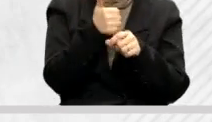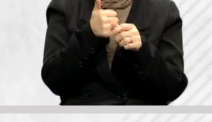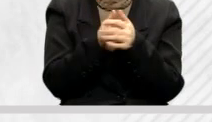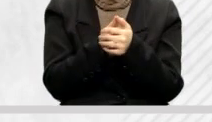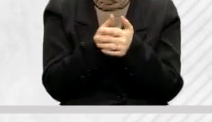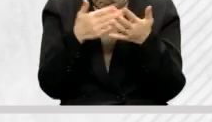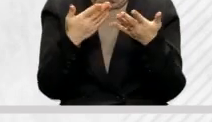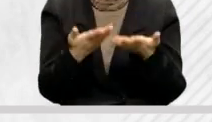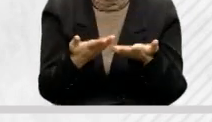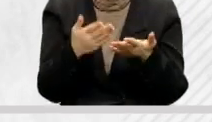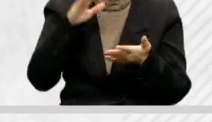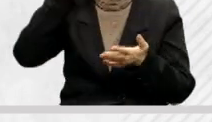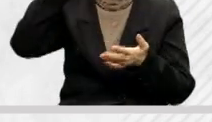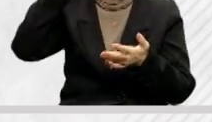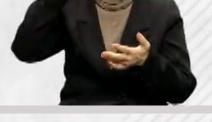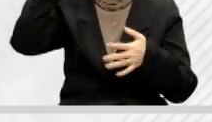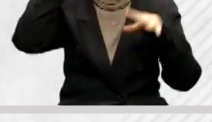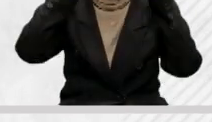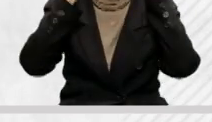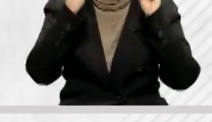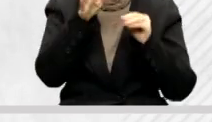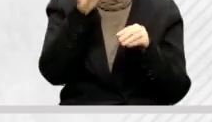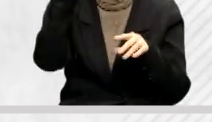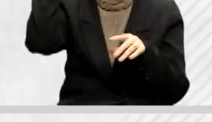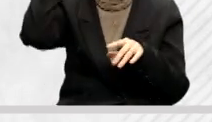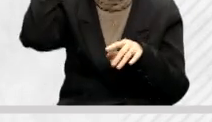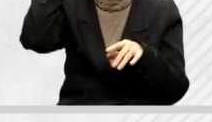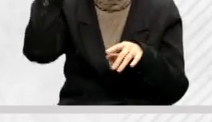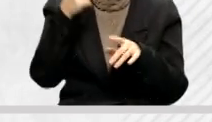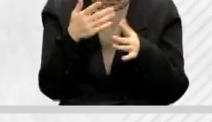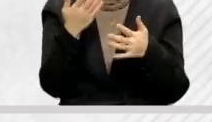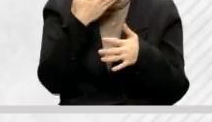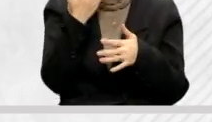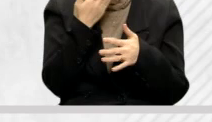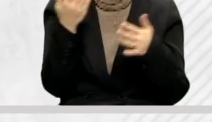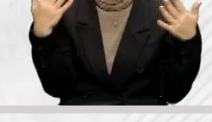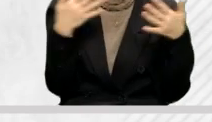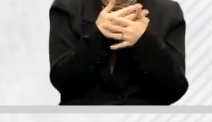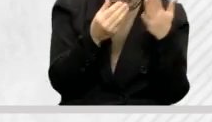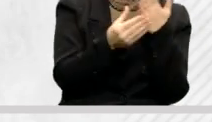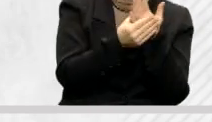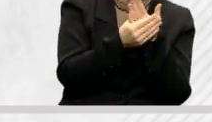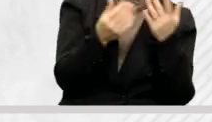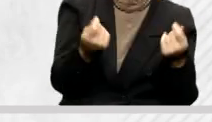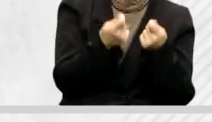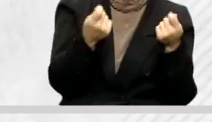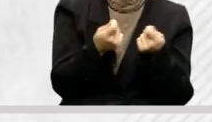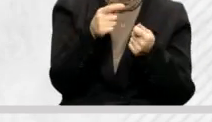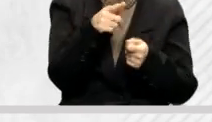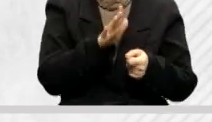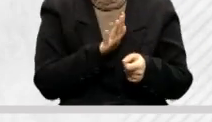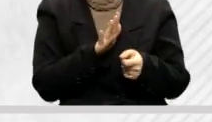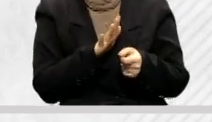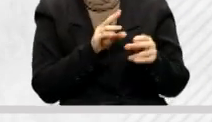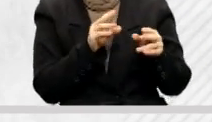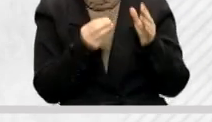öğrendiğimiz bilgileri ertesi gün sabah mesela akşam ders çalışıyor öğrenci. Sabah kalktığında o bilgi daha zihninde